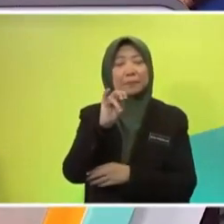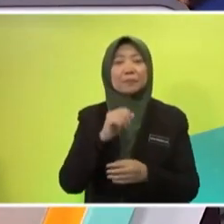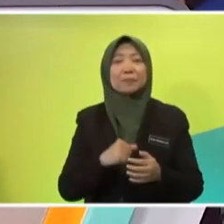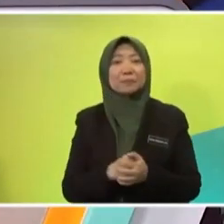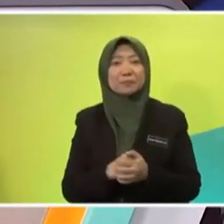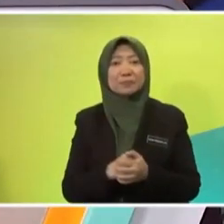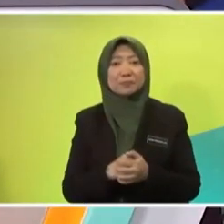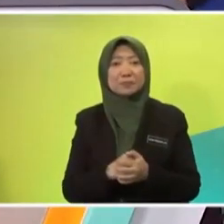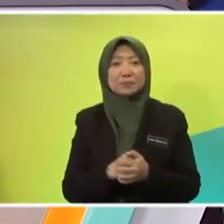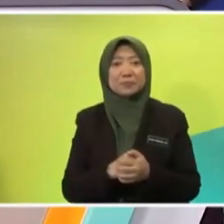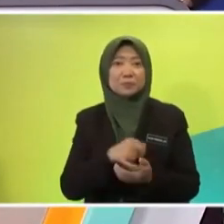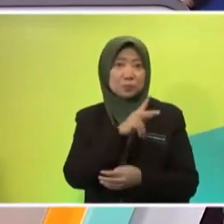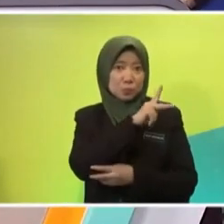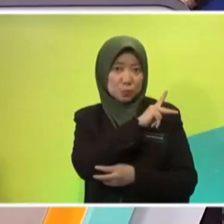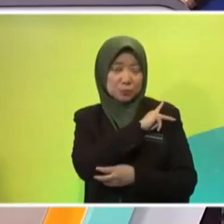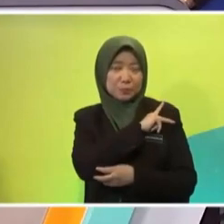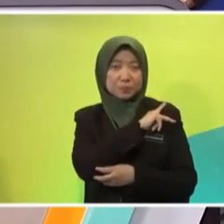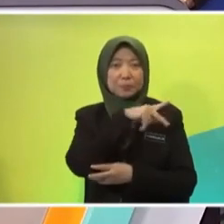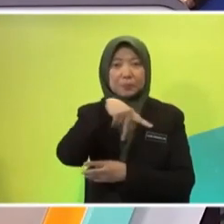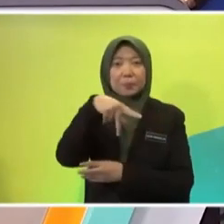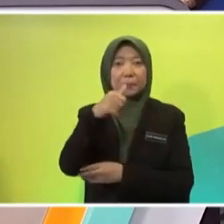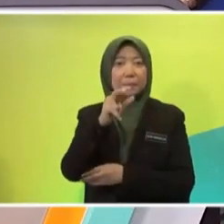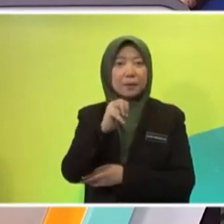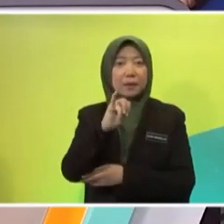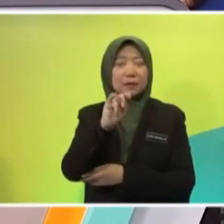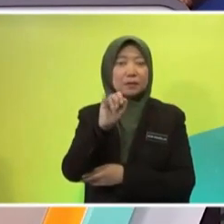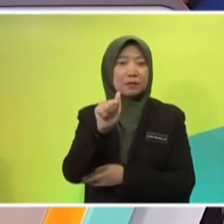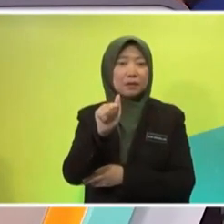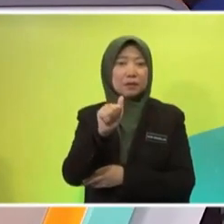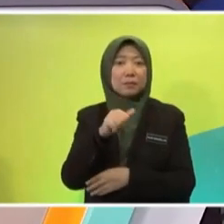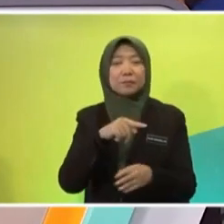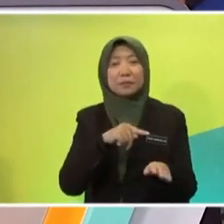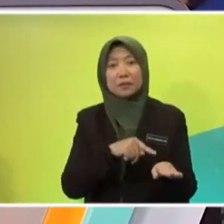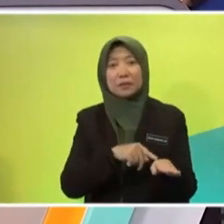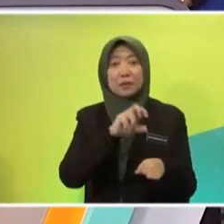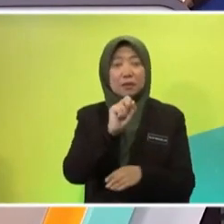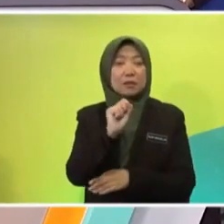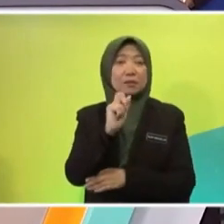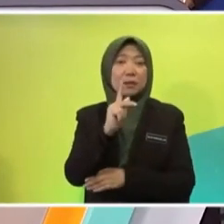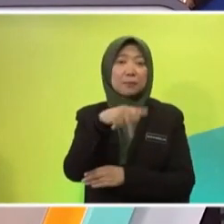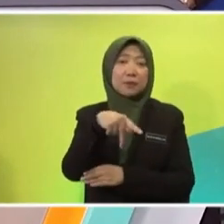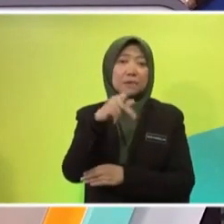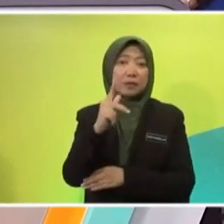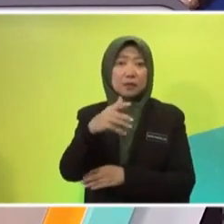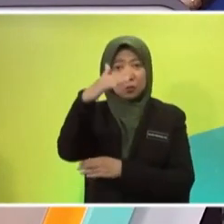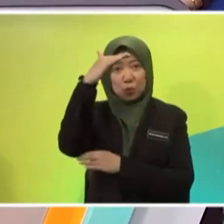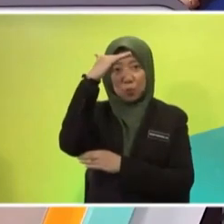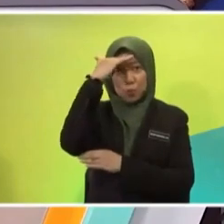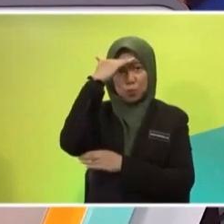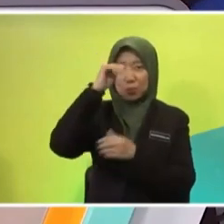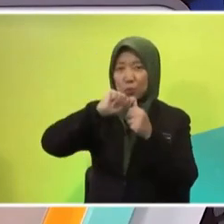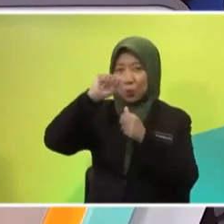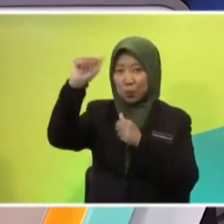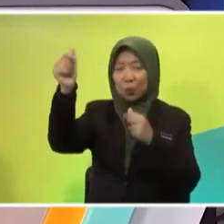Murid Berkeperluan Khas, di mana di Sekolah Kebangsaan Pendidikan Khas Muar Johor, jauh dari selatan